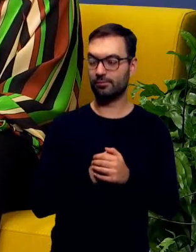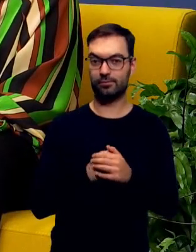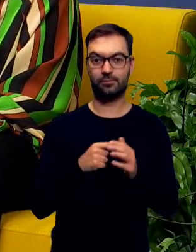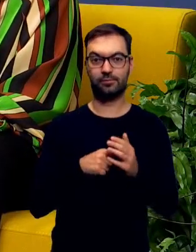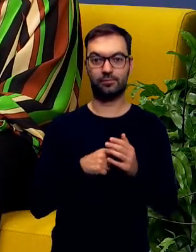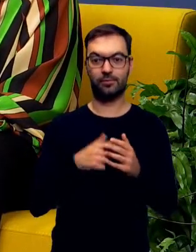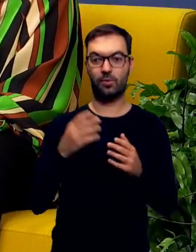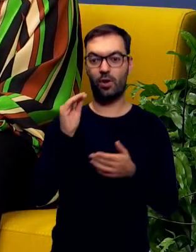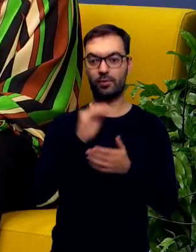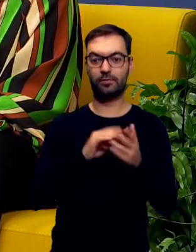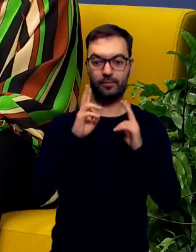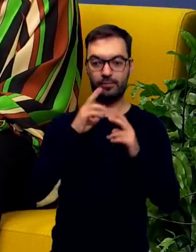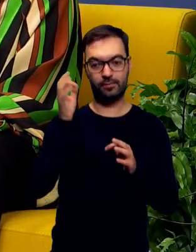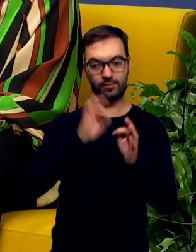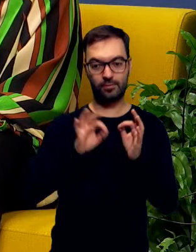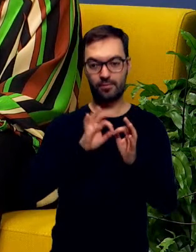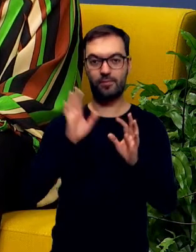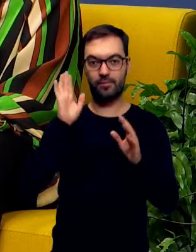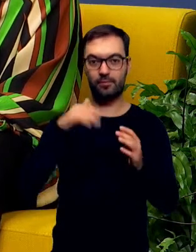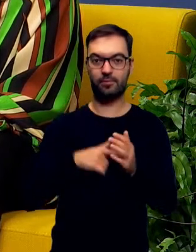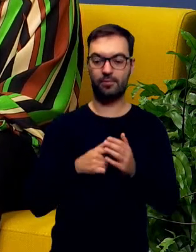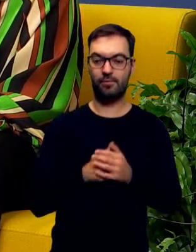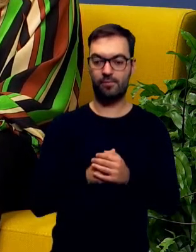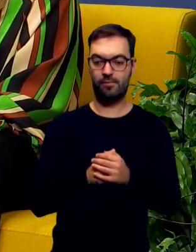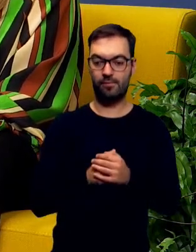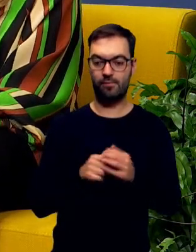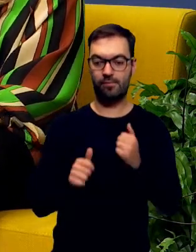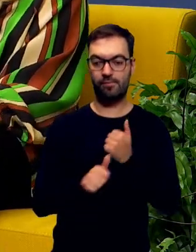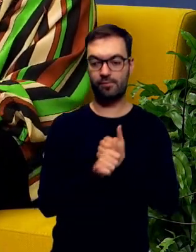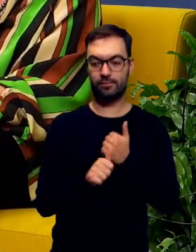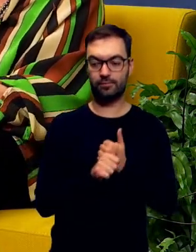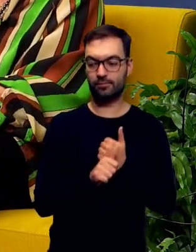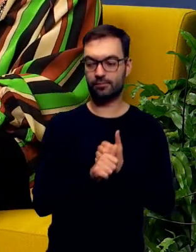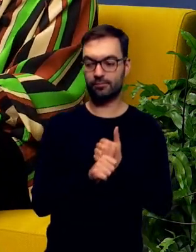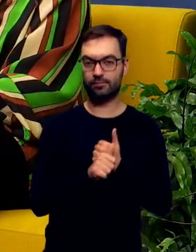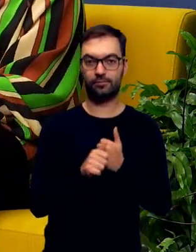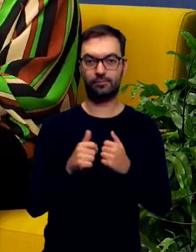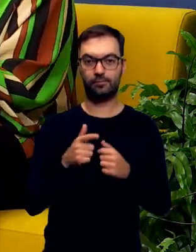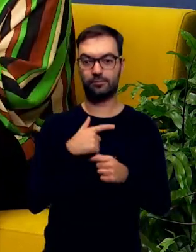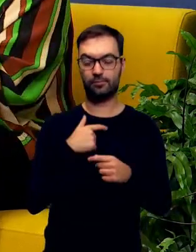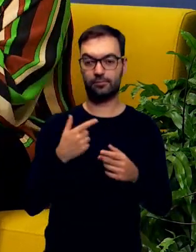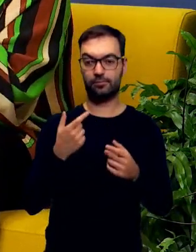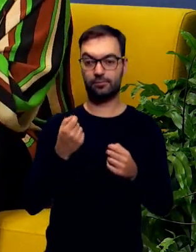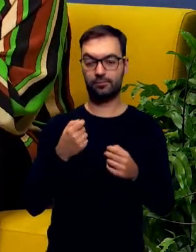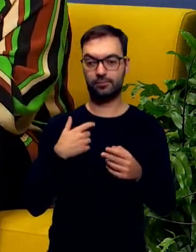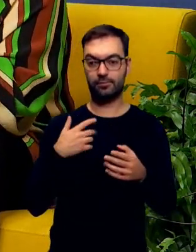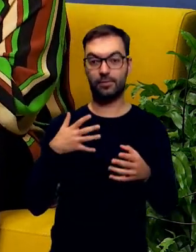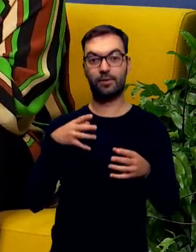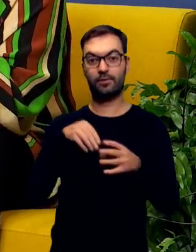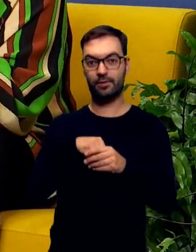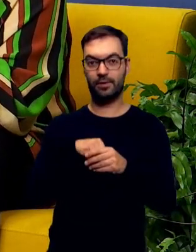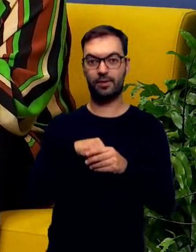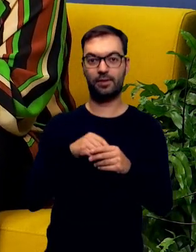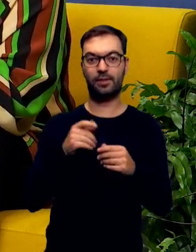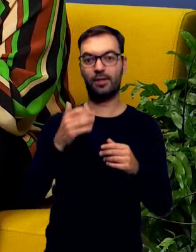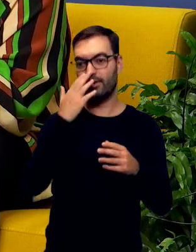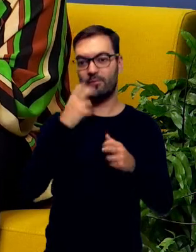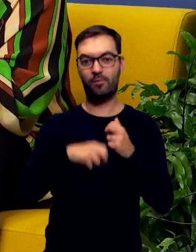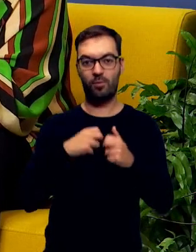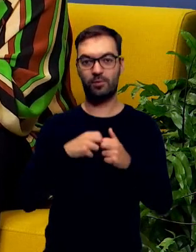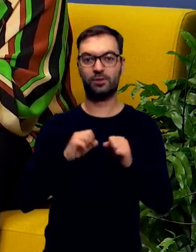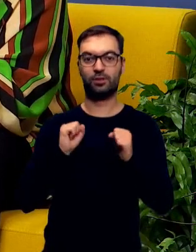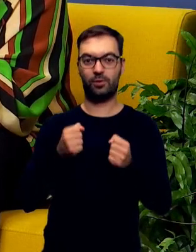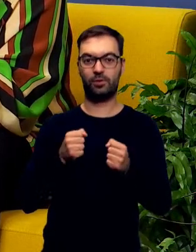tyle ten opis jest faktycznie szczegółowy, że on powoduje, że wnikamy momentami w istotę i w